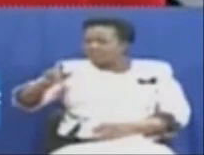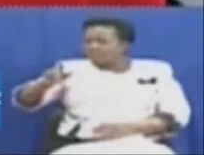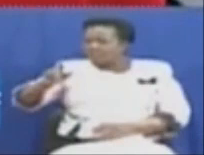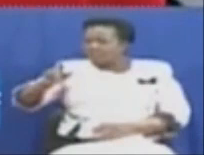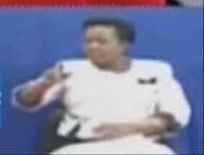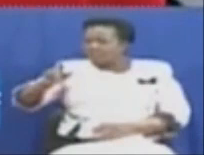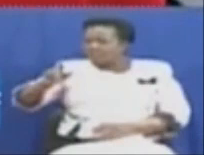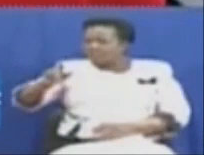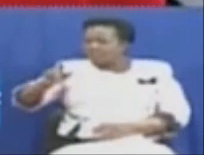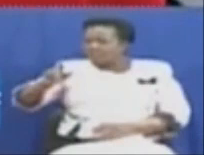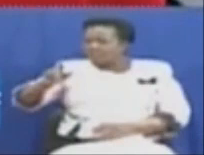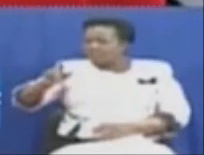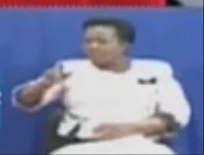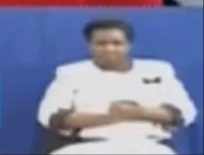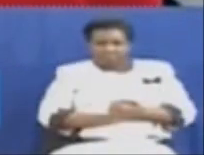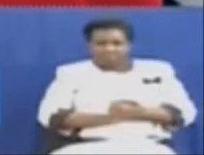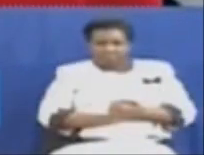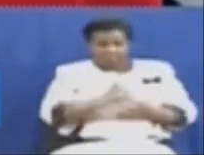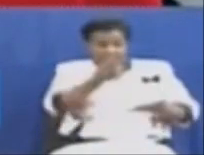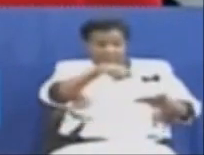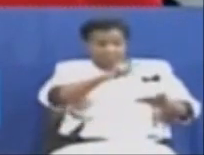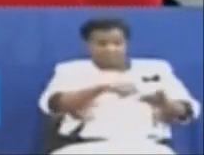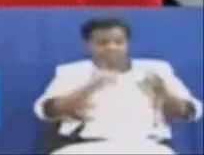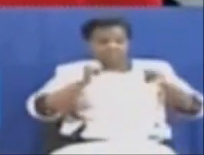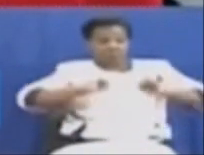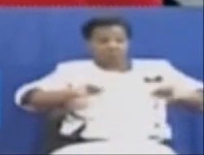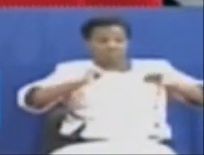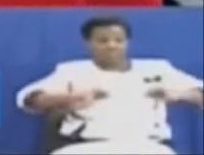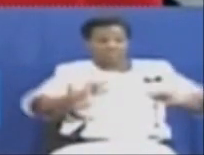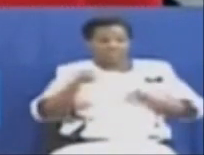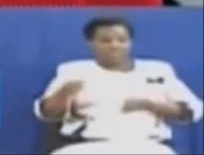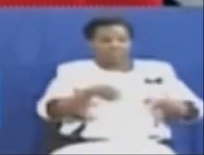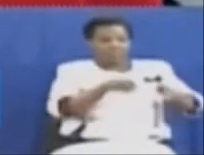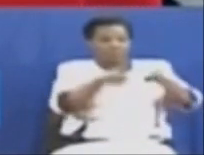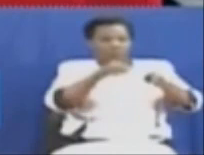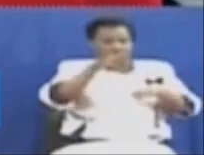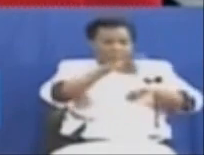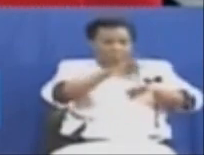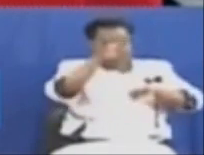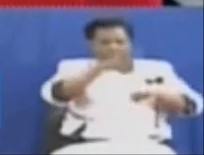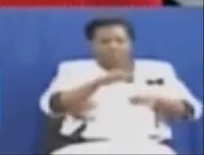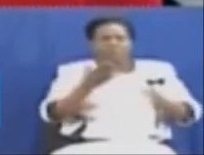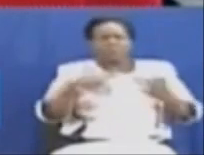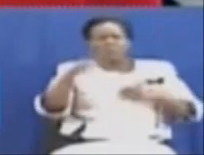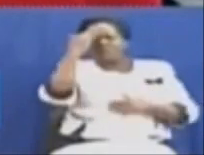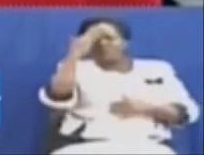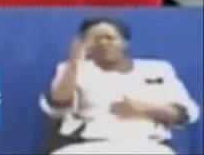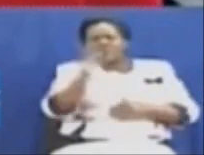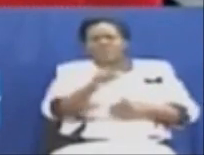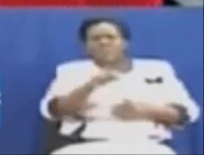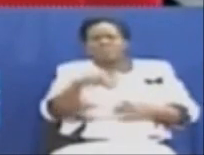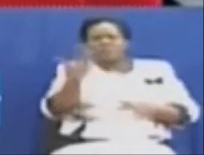Asante sana Mheshimiwa Waziri Mkuu, muda wako wa maswali umekwisha. Nakushukuru sana.